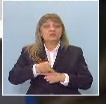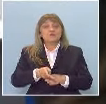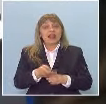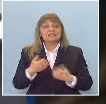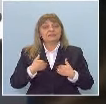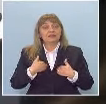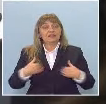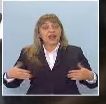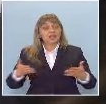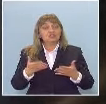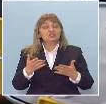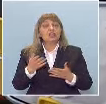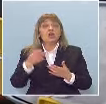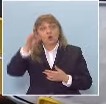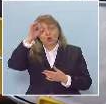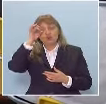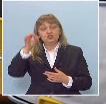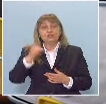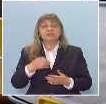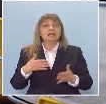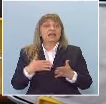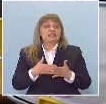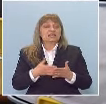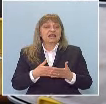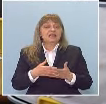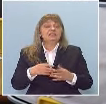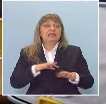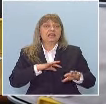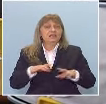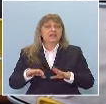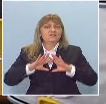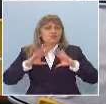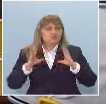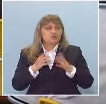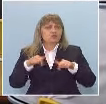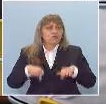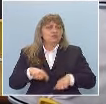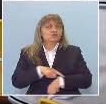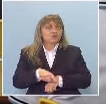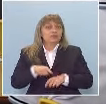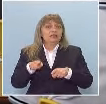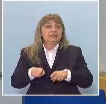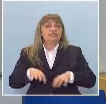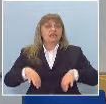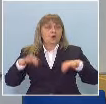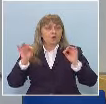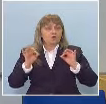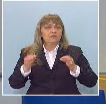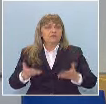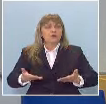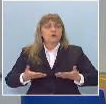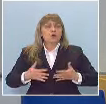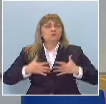поемат много информация. Заради дигитализацията на абсолютно всичко в днешно време, те са готови да поемат много голямо